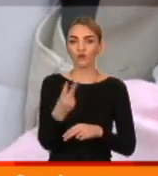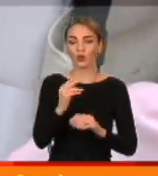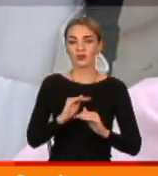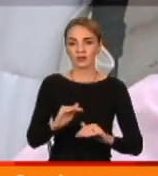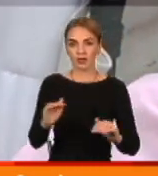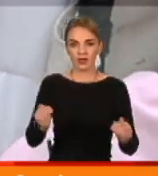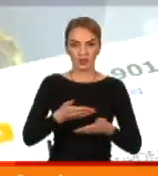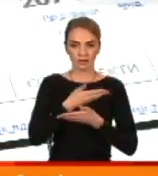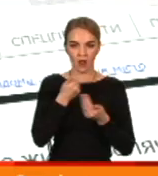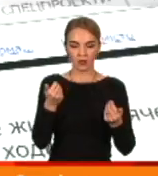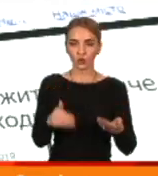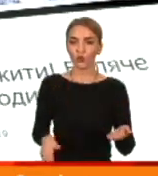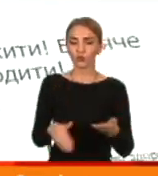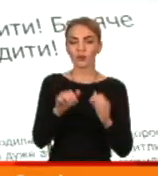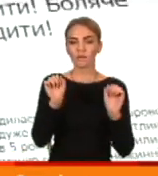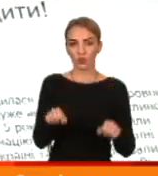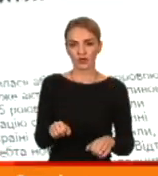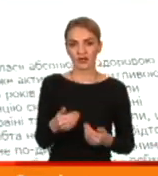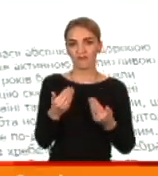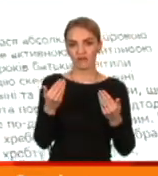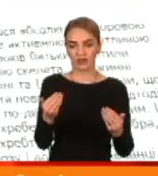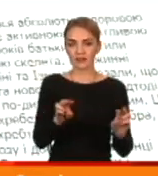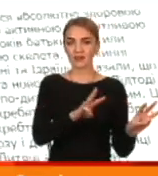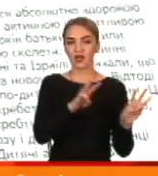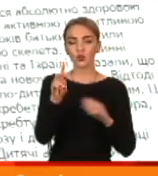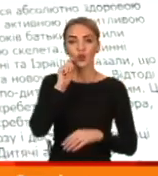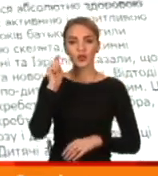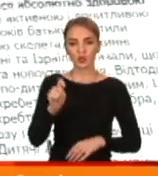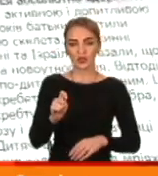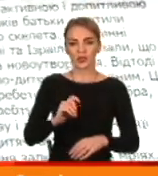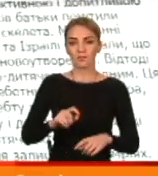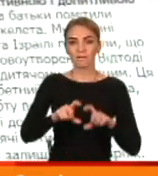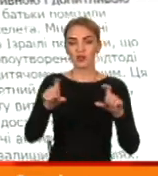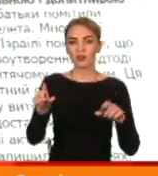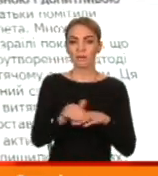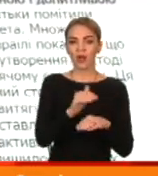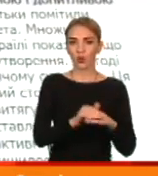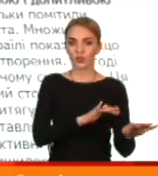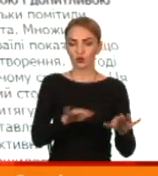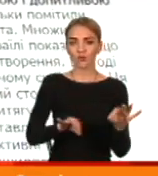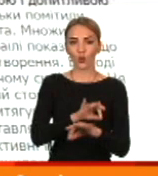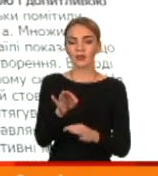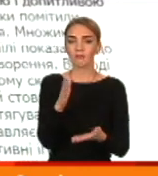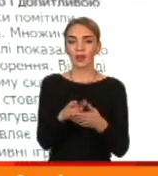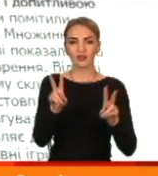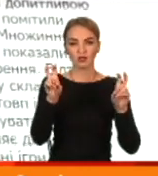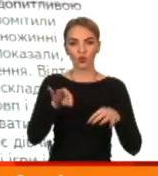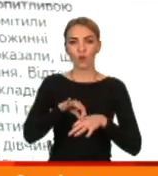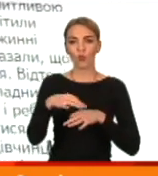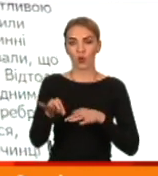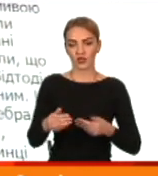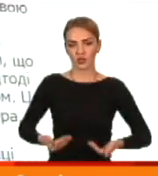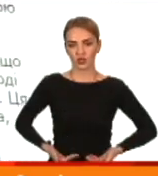дітей, немає. Допомогти можете ви. На сайті Української біржі благодійності проєкт має назву «Боляче